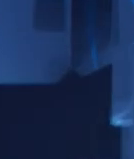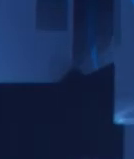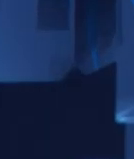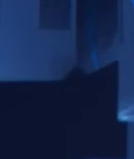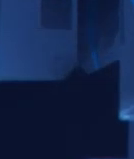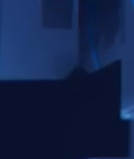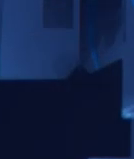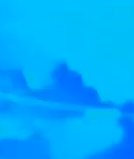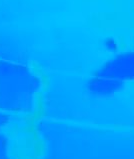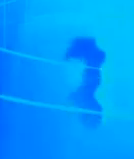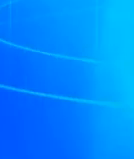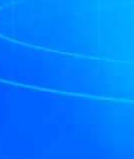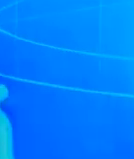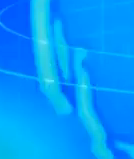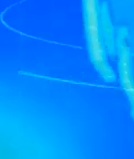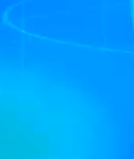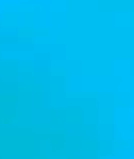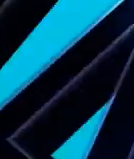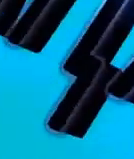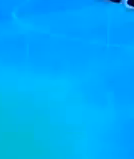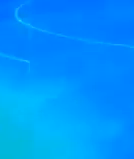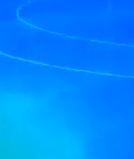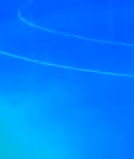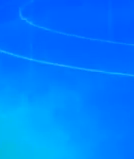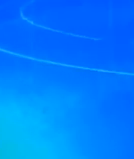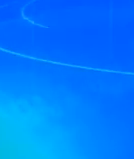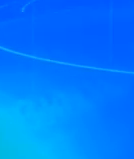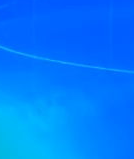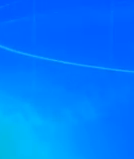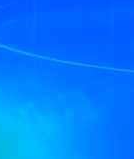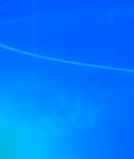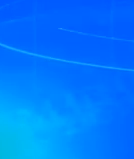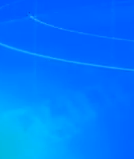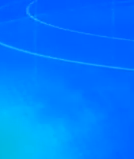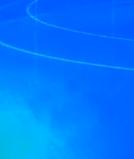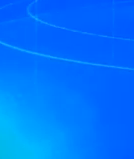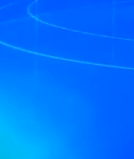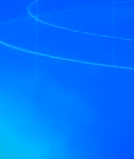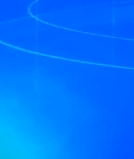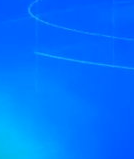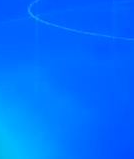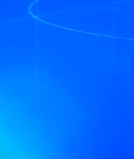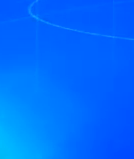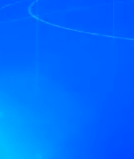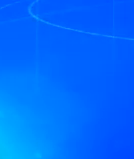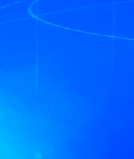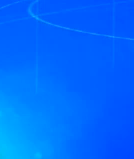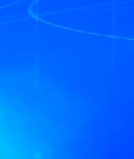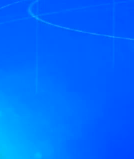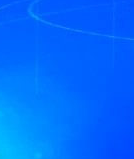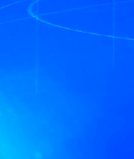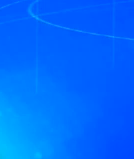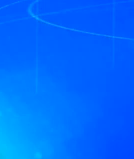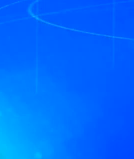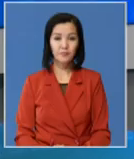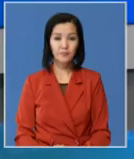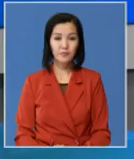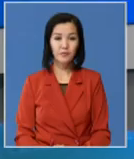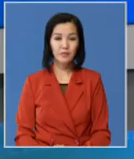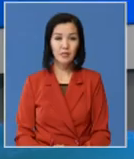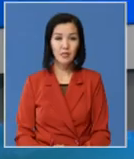деді премьер-министр. Тариф төңірегіндегі шаруа мұнымен бітпек емес. Үкімет басшысы ұлттық экономика министрлігінен 2019 жылдың